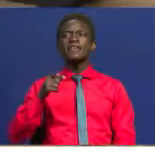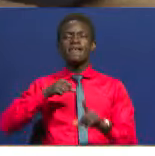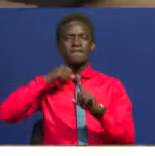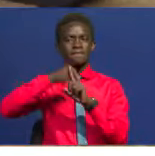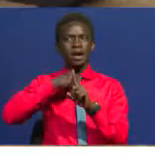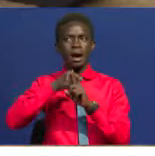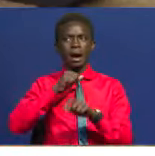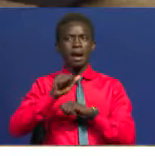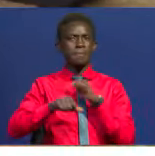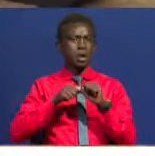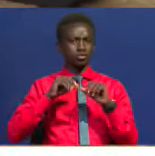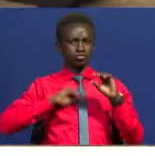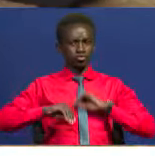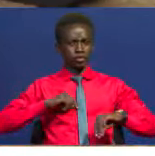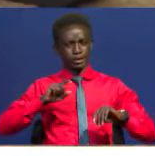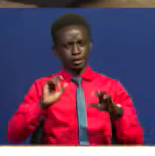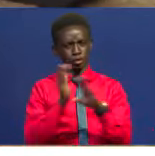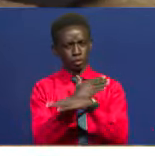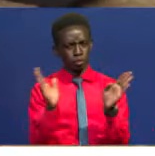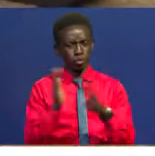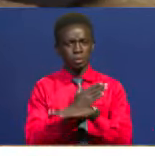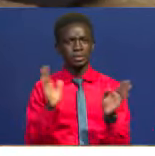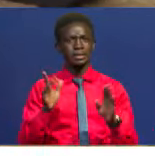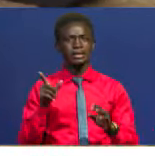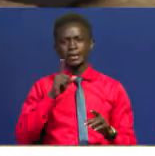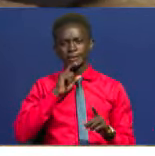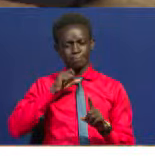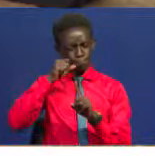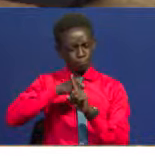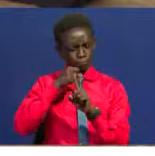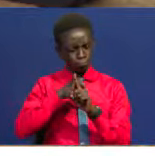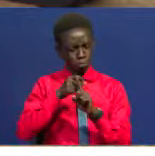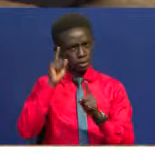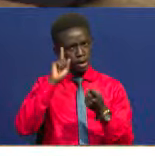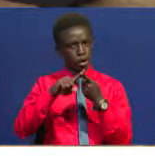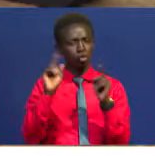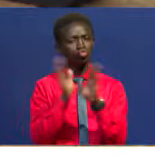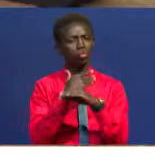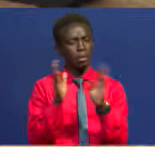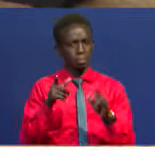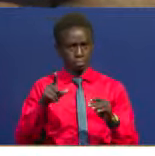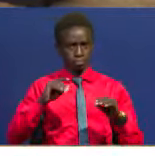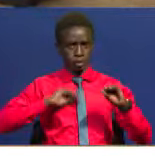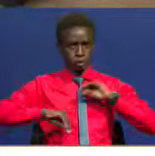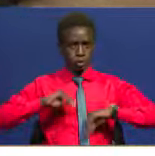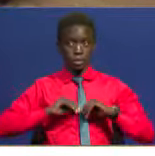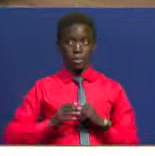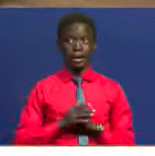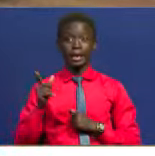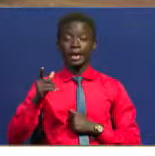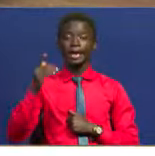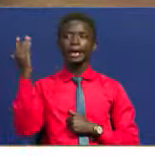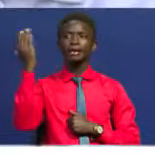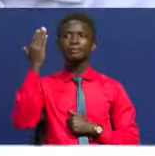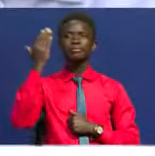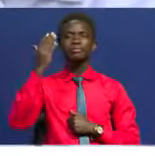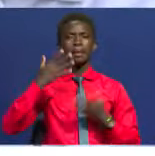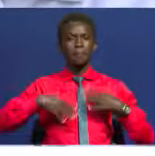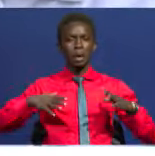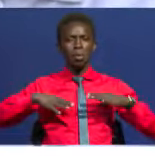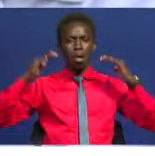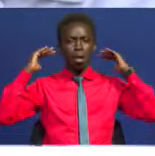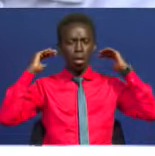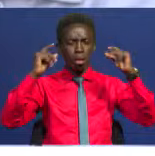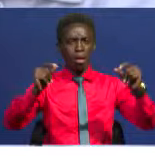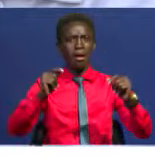kwa juhudi zake za kukabiliana na ufisadi katika kaunti hiyo. Akizungumza katika mji wa Kericho alipokutana na wahudumu 1000 wa